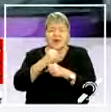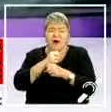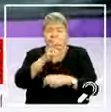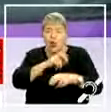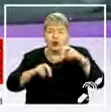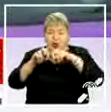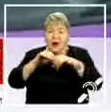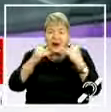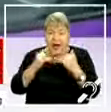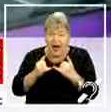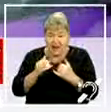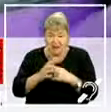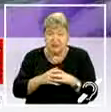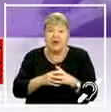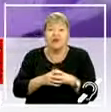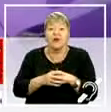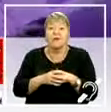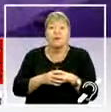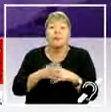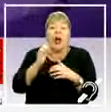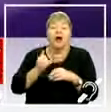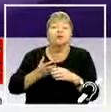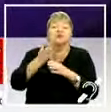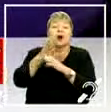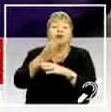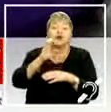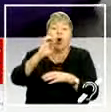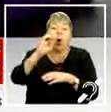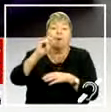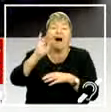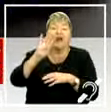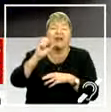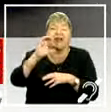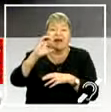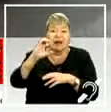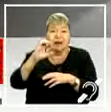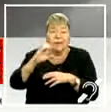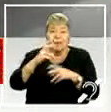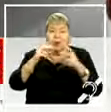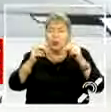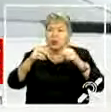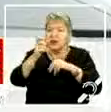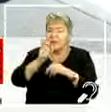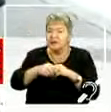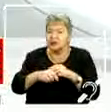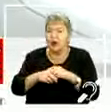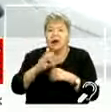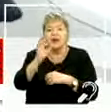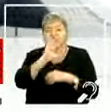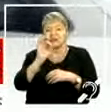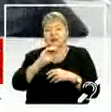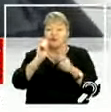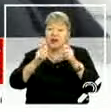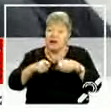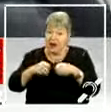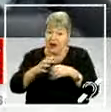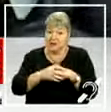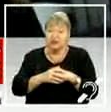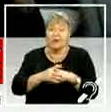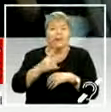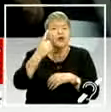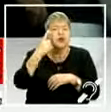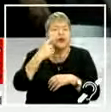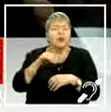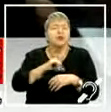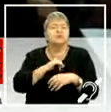loc astăzi, iar acum în Comarnic, la o adresă din Comarnic, mai multe persoane vor fi audiate, printre care și un